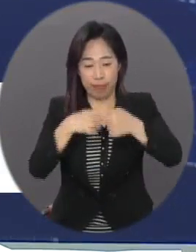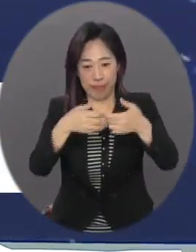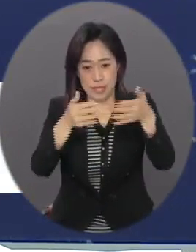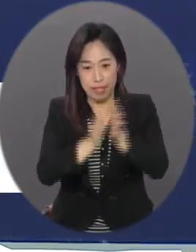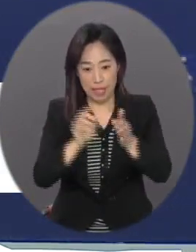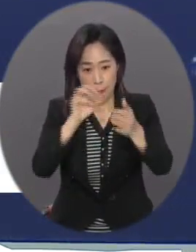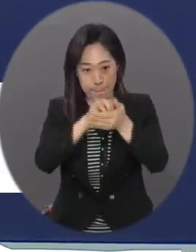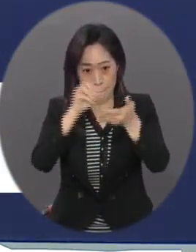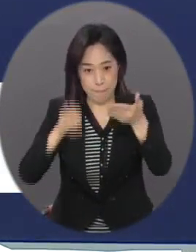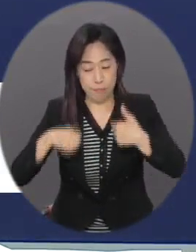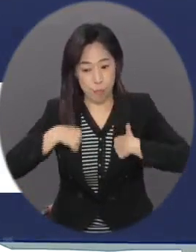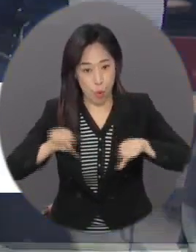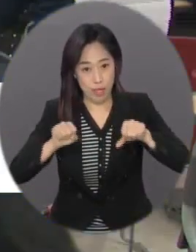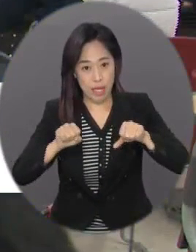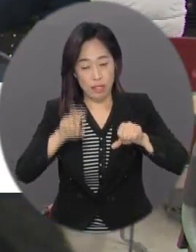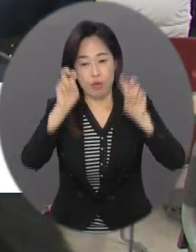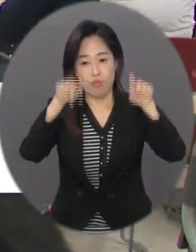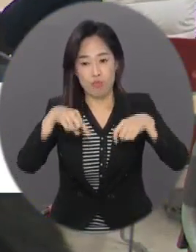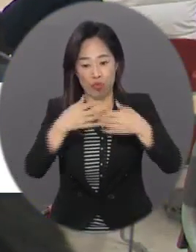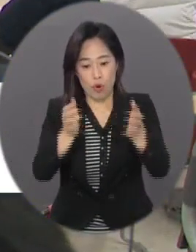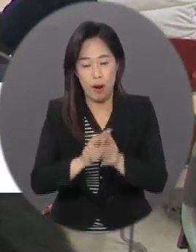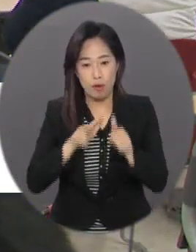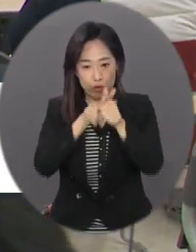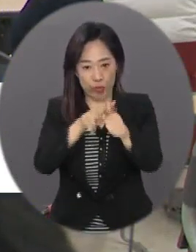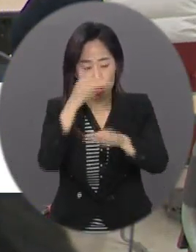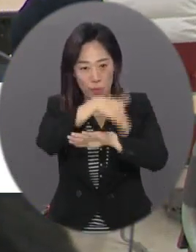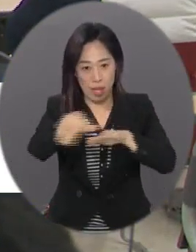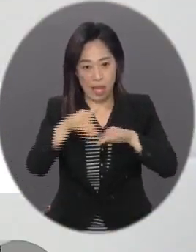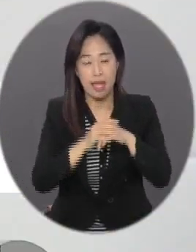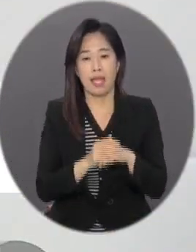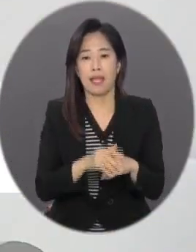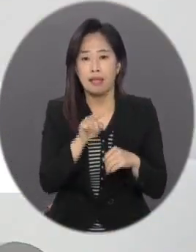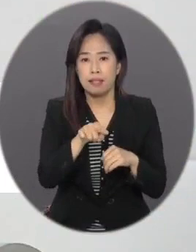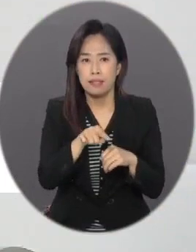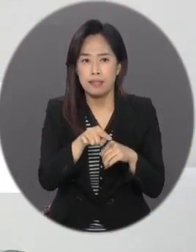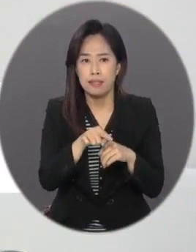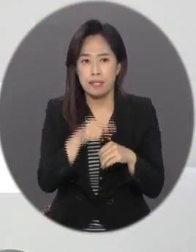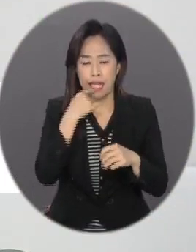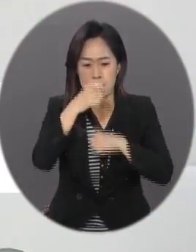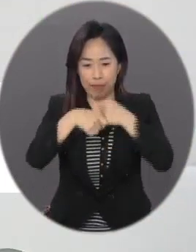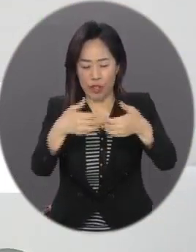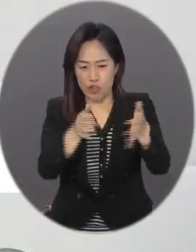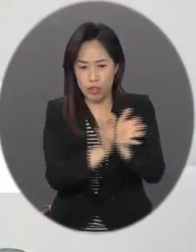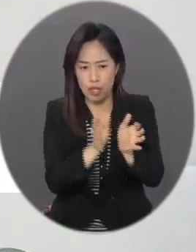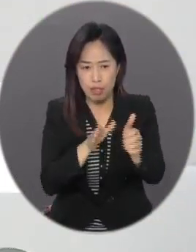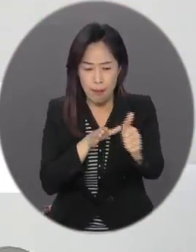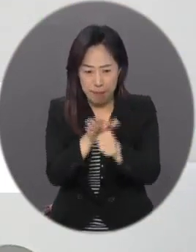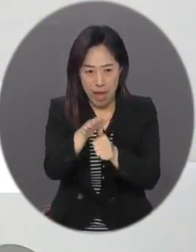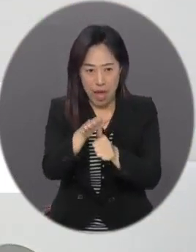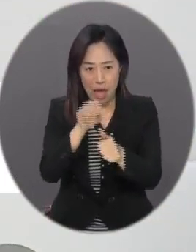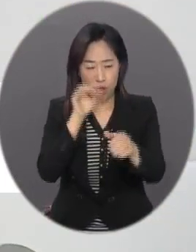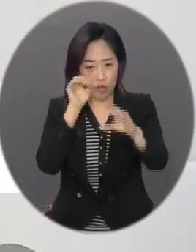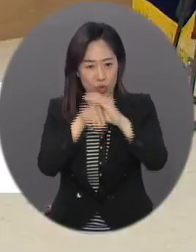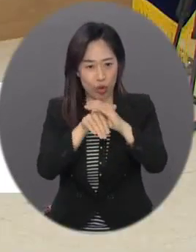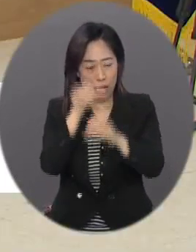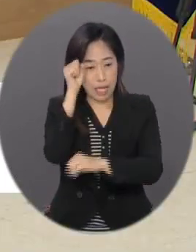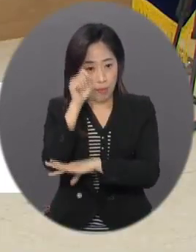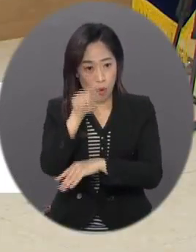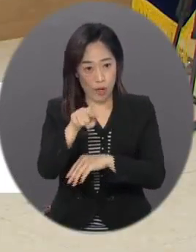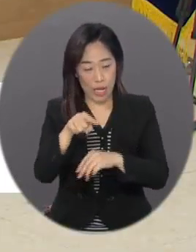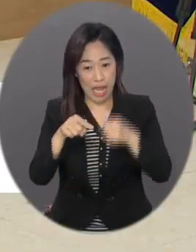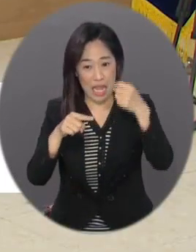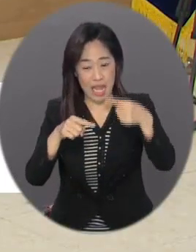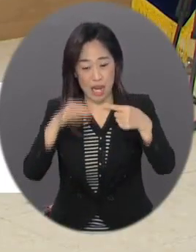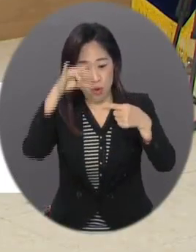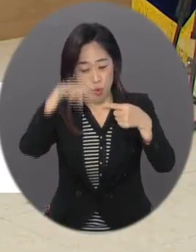출마할 예정이라고 뵙겠습니다 김 예비후보 측은 민주당 이은혜 썽 투서 내용을 근거로 여론조사 1위 후보